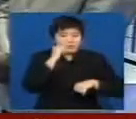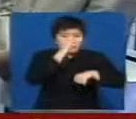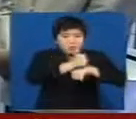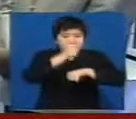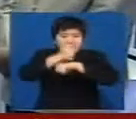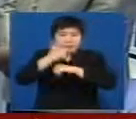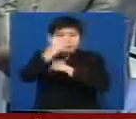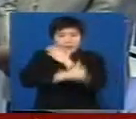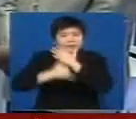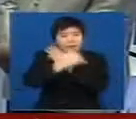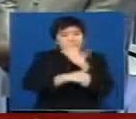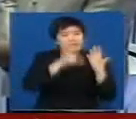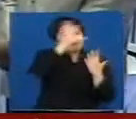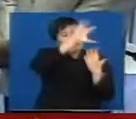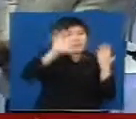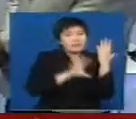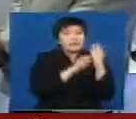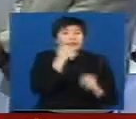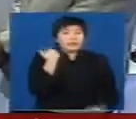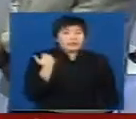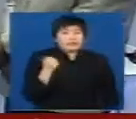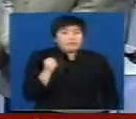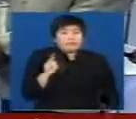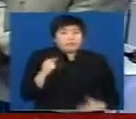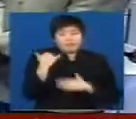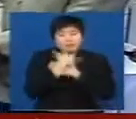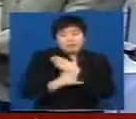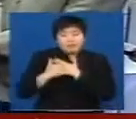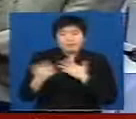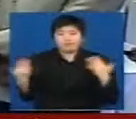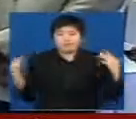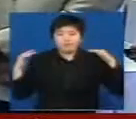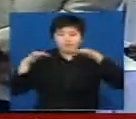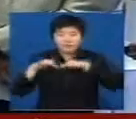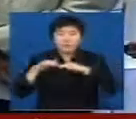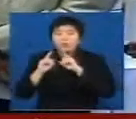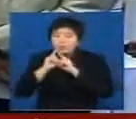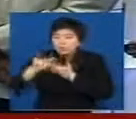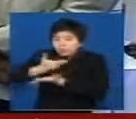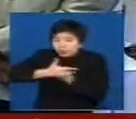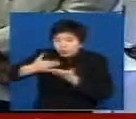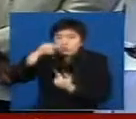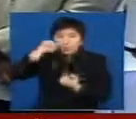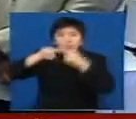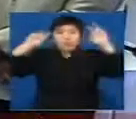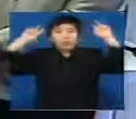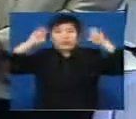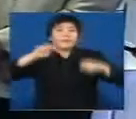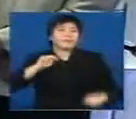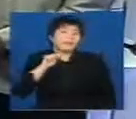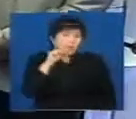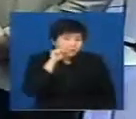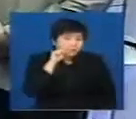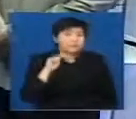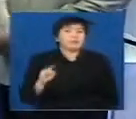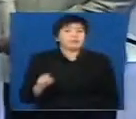ำประเทศแท้ๆนะฮะ 11ประเทศ 11ประเทศนะฮะมาณจุดเดียวกัน มาคุยกันเรื่องน้ำด้วยนะ นี่เรื่องนี่ไม่ผมว่า